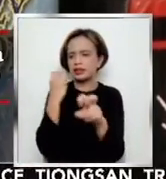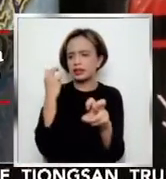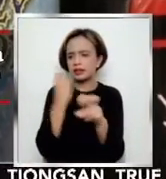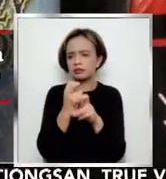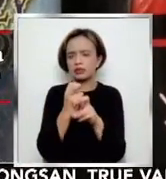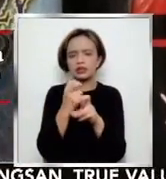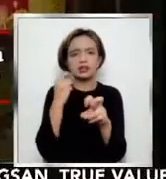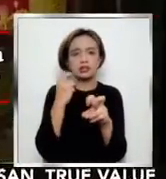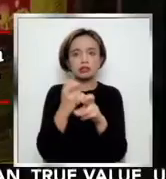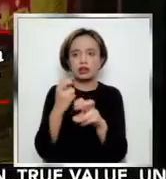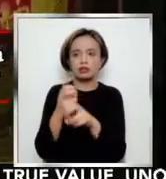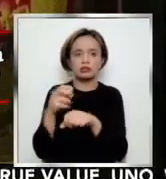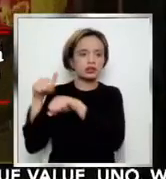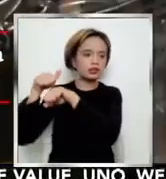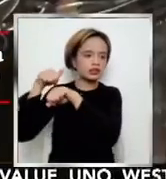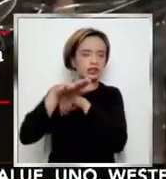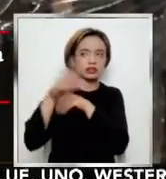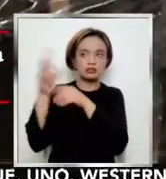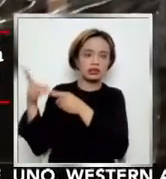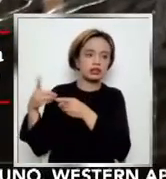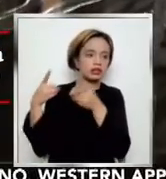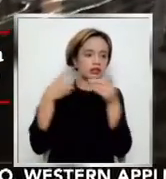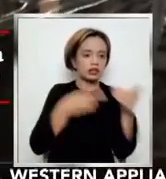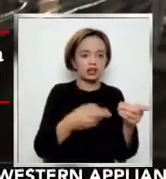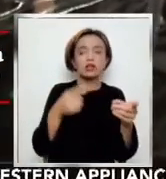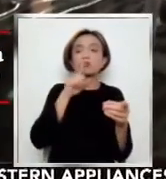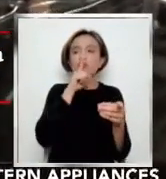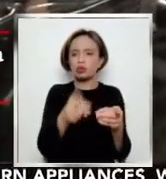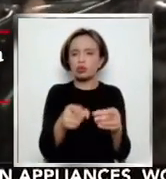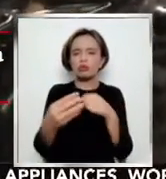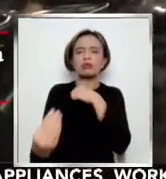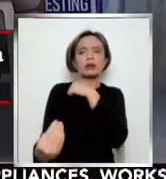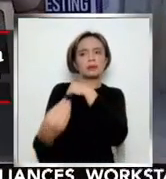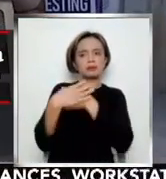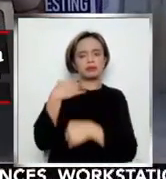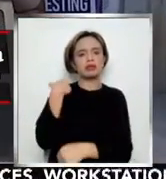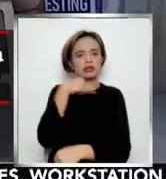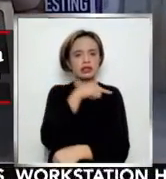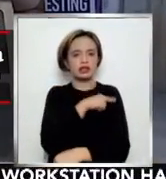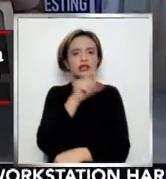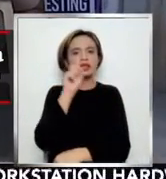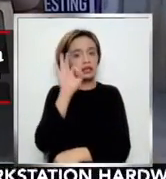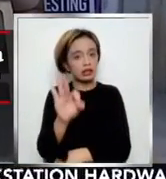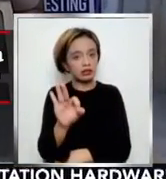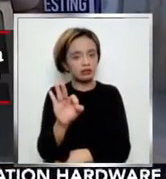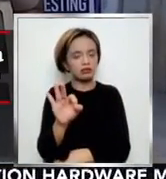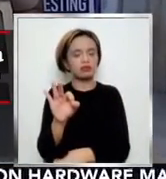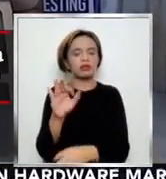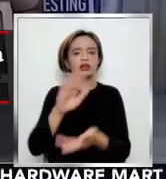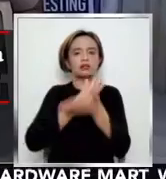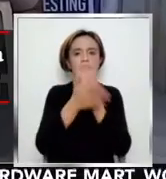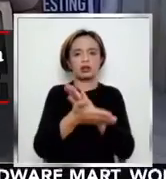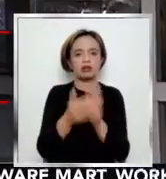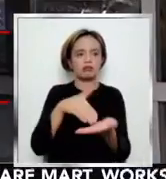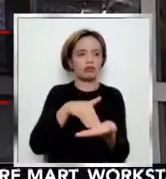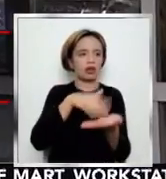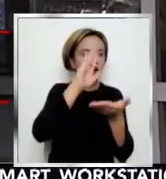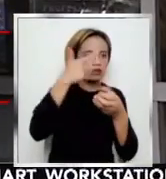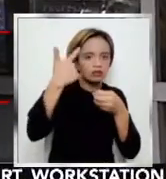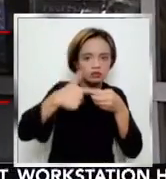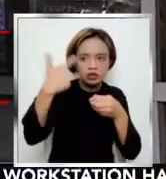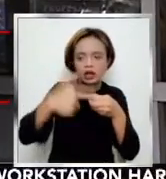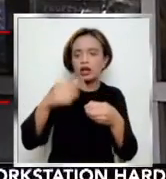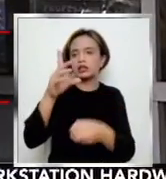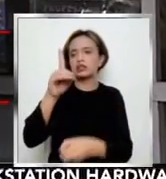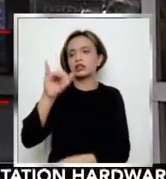magpadala dito. Apektado rin naman kami sa tuwing magtataas din po yung mga gas, diesel. Apektado